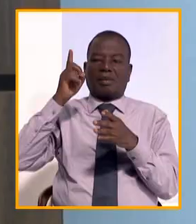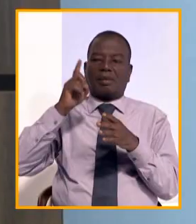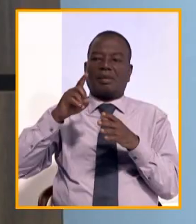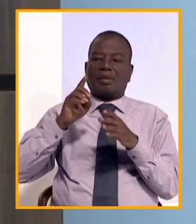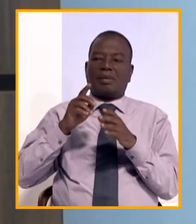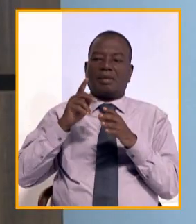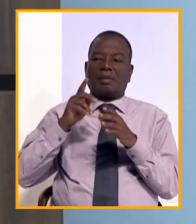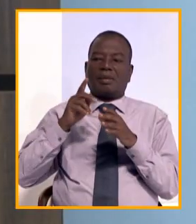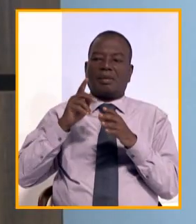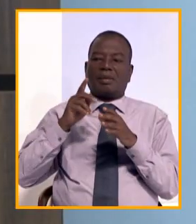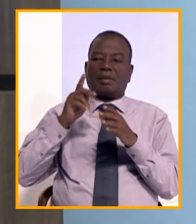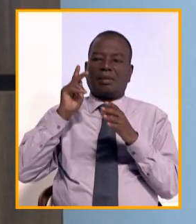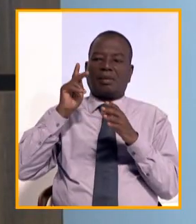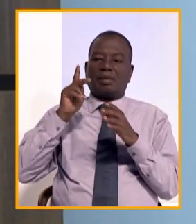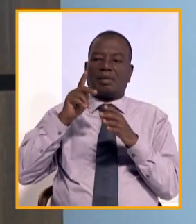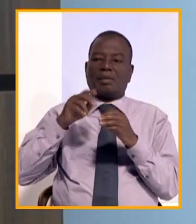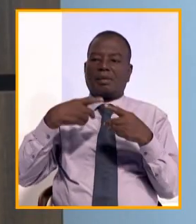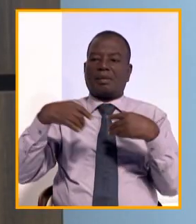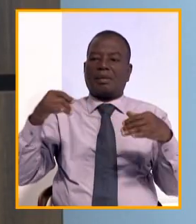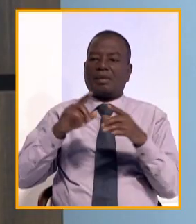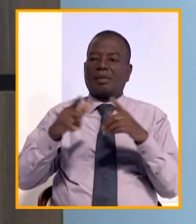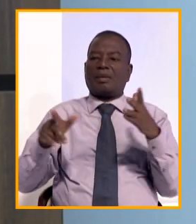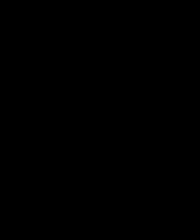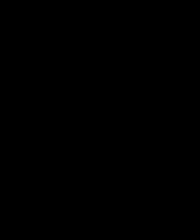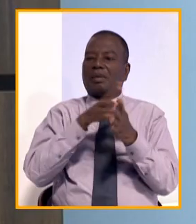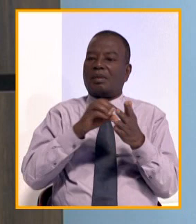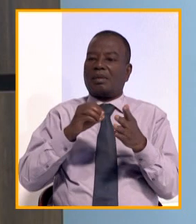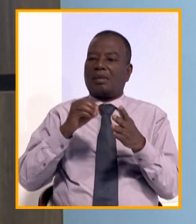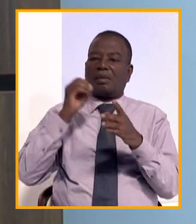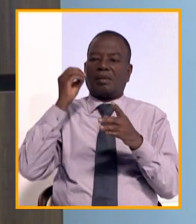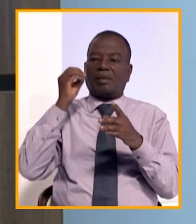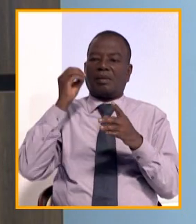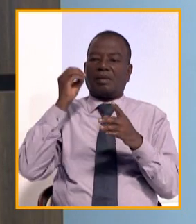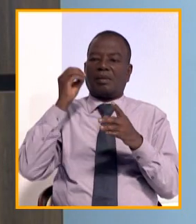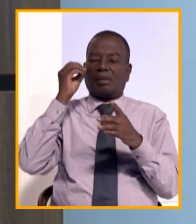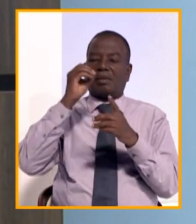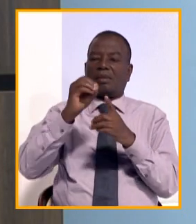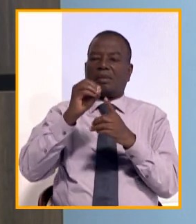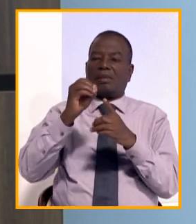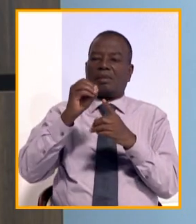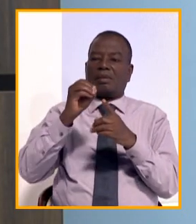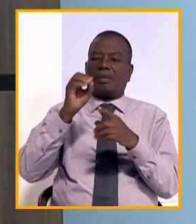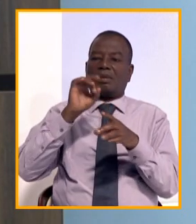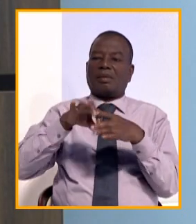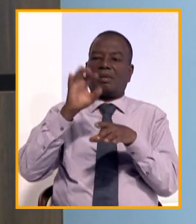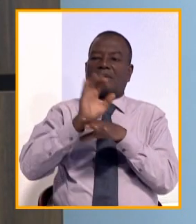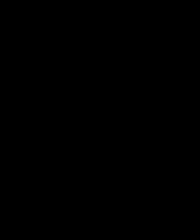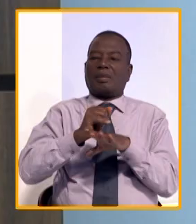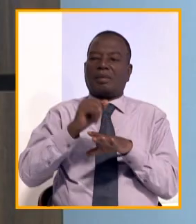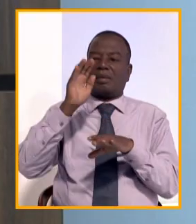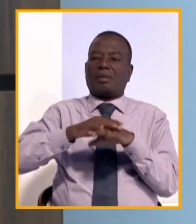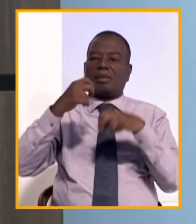parlementaire s'aligne sur les grands axes et les positions officielles de la Côte d'Ivoire sur les